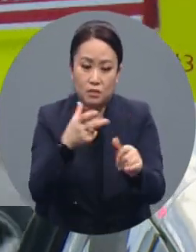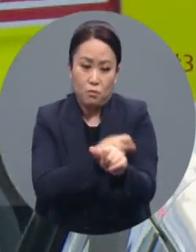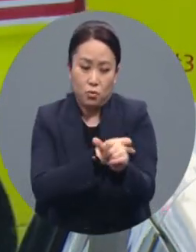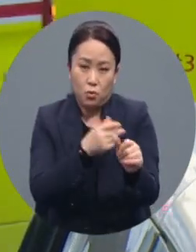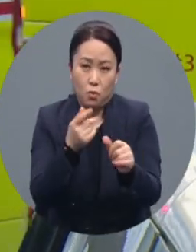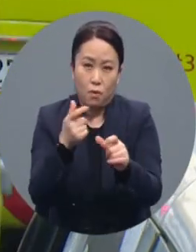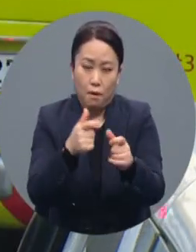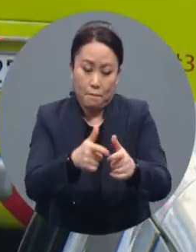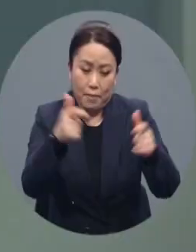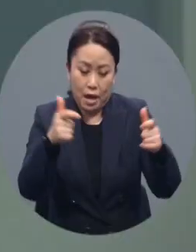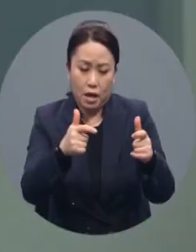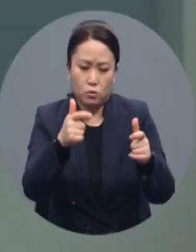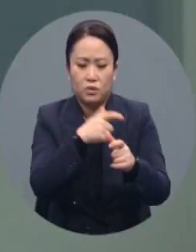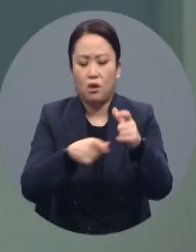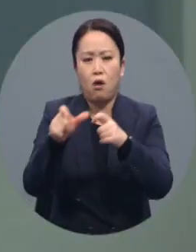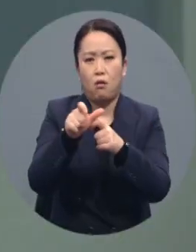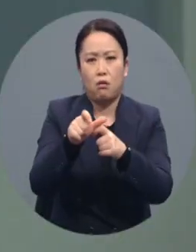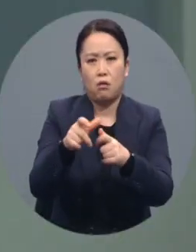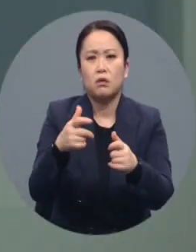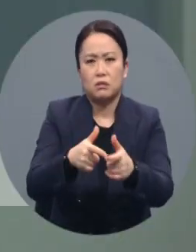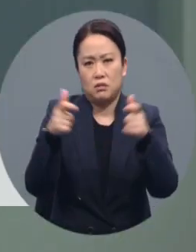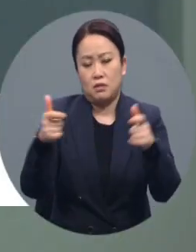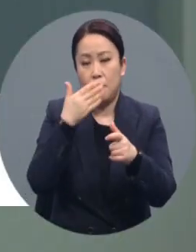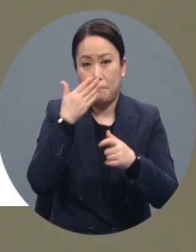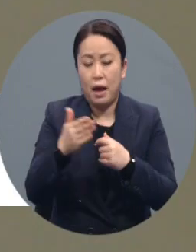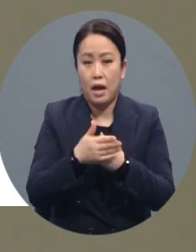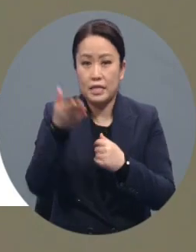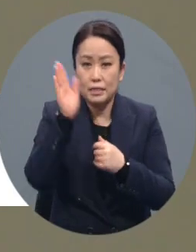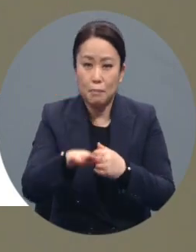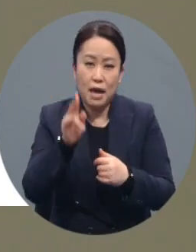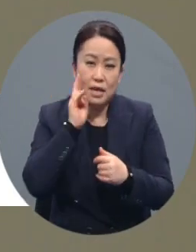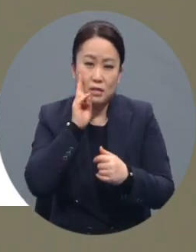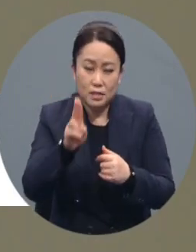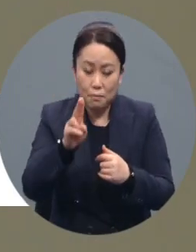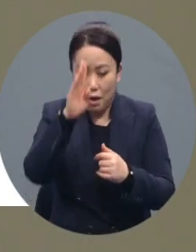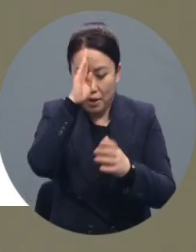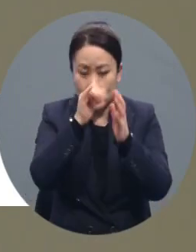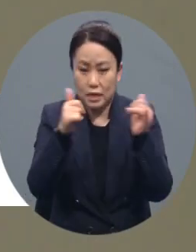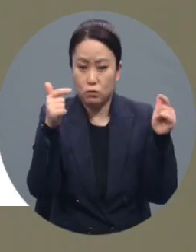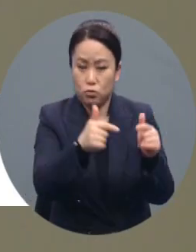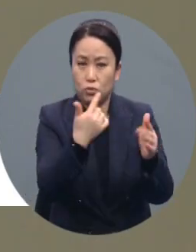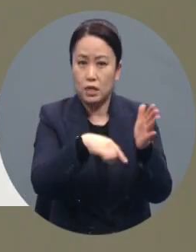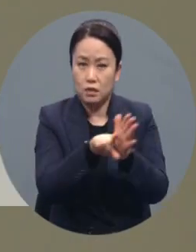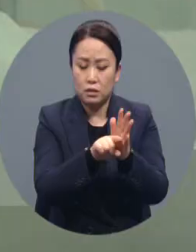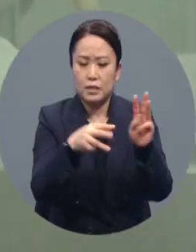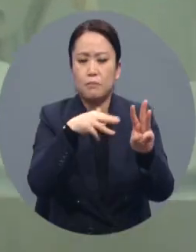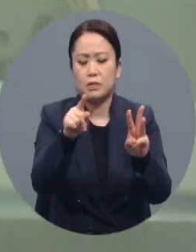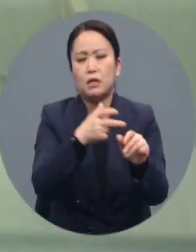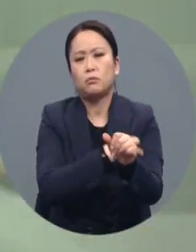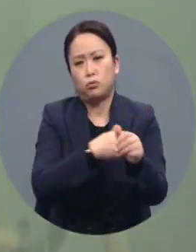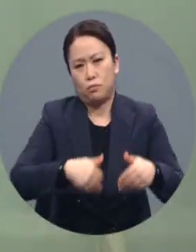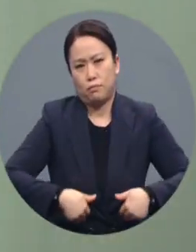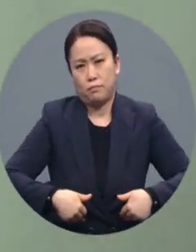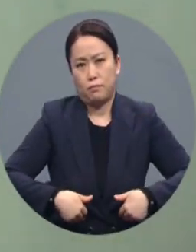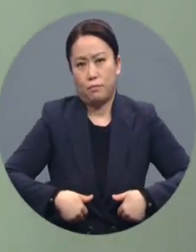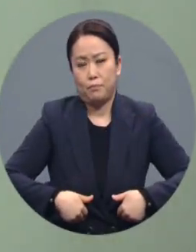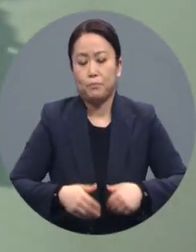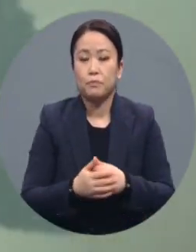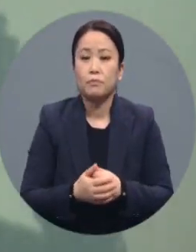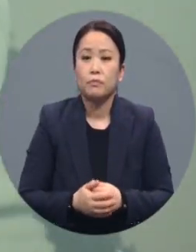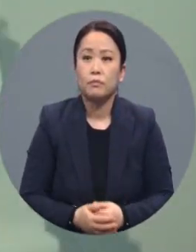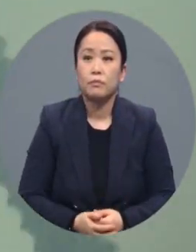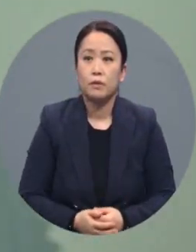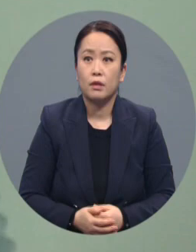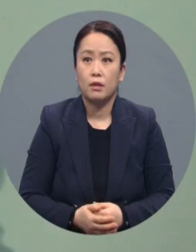있습니다 그래도 위중 증손자를 줄이기 위해선 추가 접종이 반드시 필요하다고 방역당국은 설명합니다 이